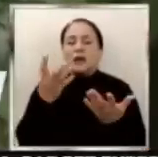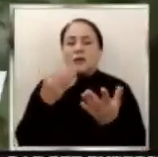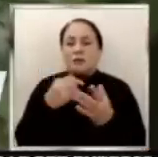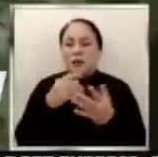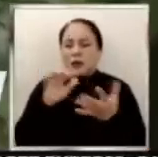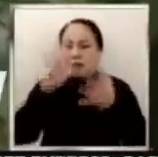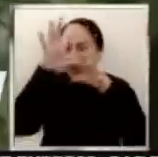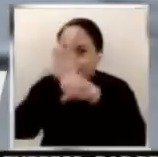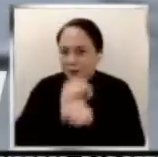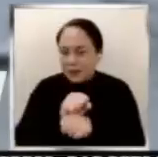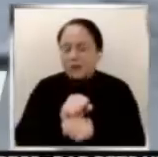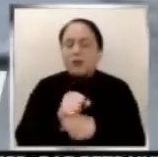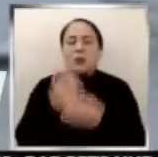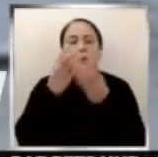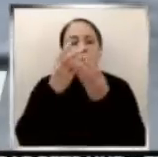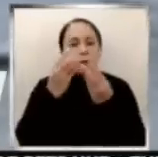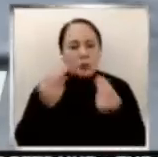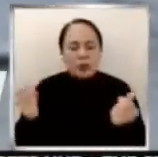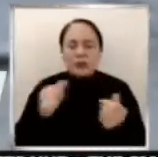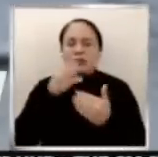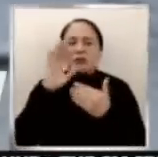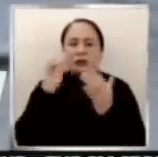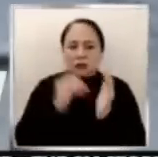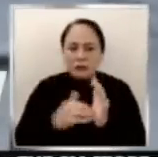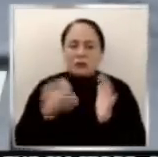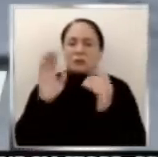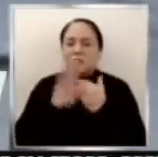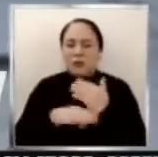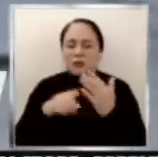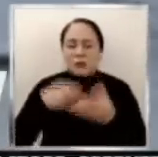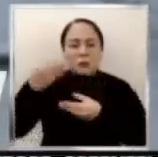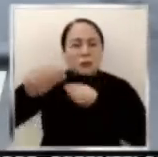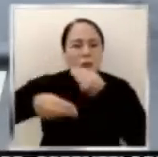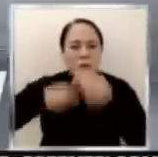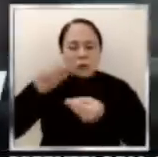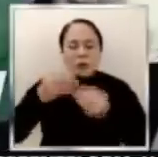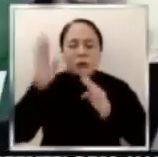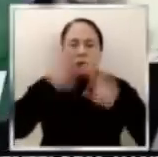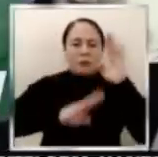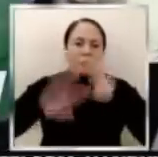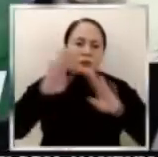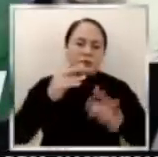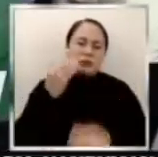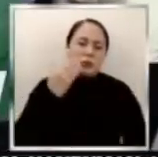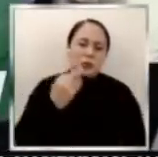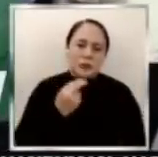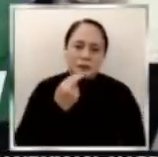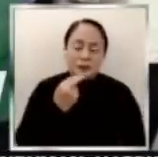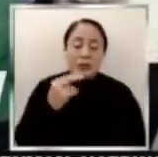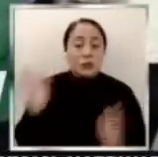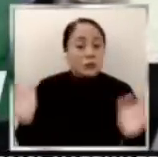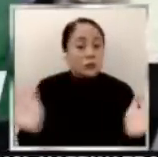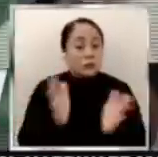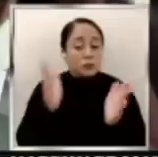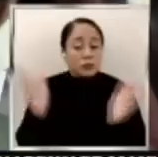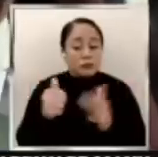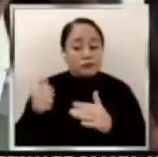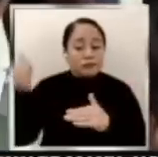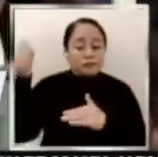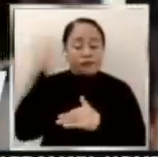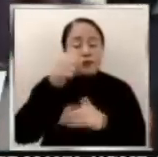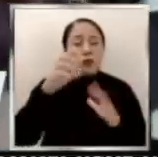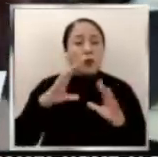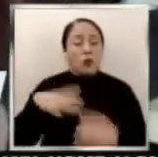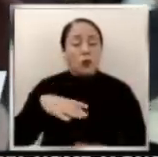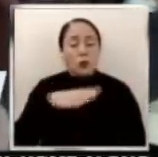at hindi pabalik-balik sa bawat henerasyon ang problema ng malnutrisyon. Hinikayat din ng Chief Executive ang Kongreso na gumawa